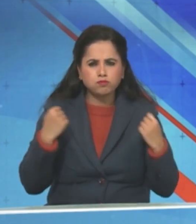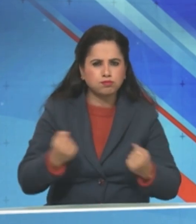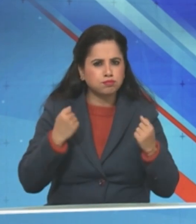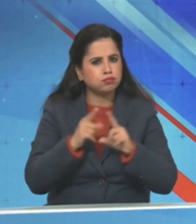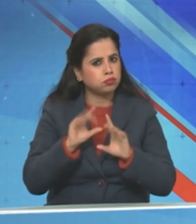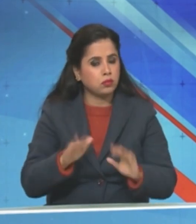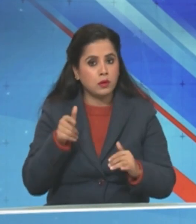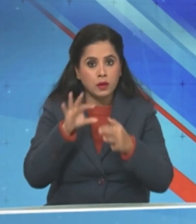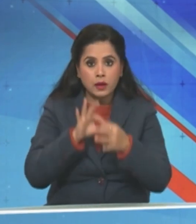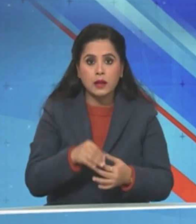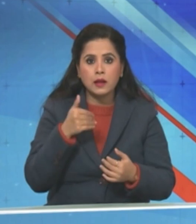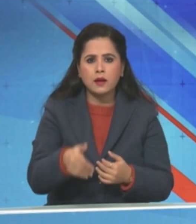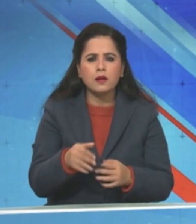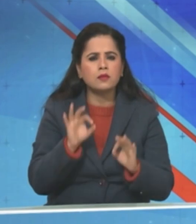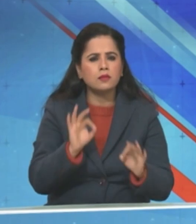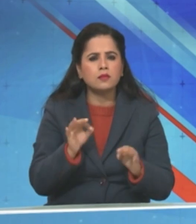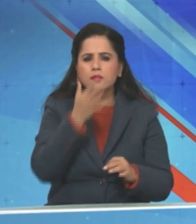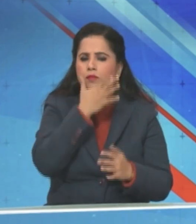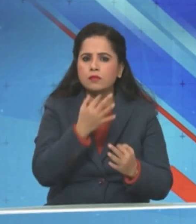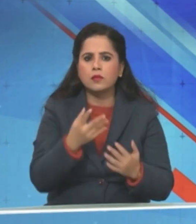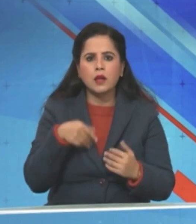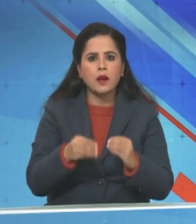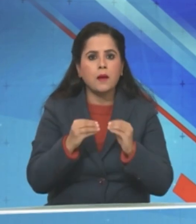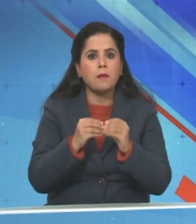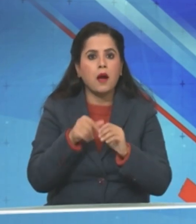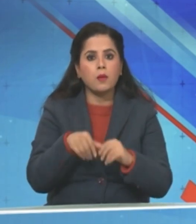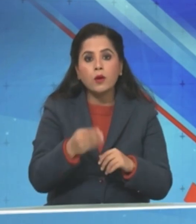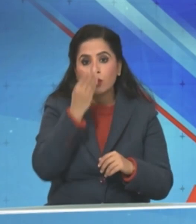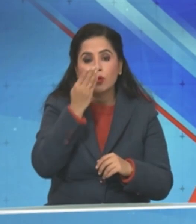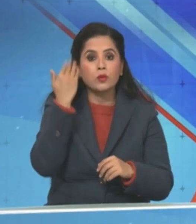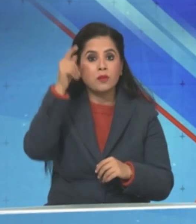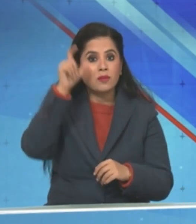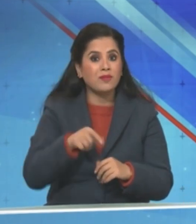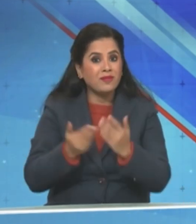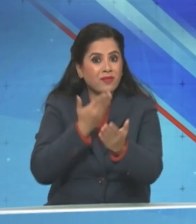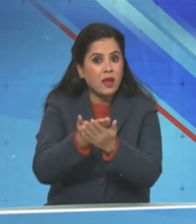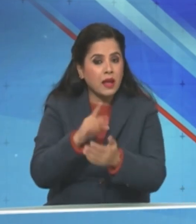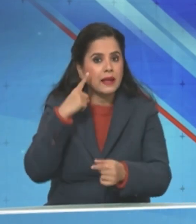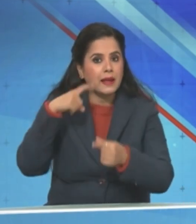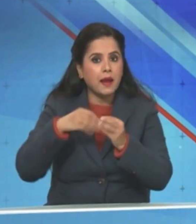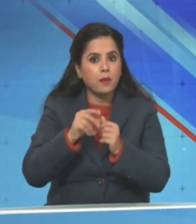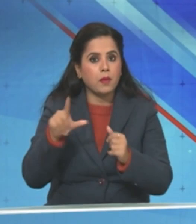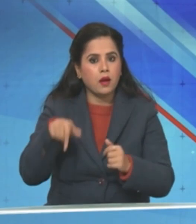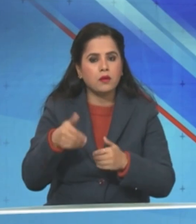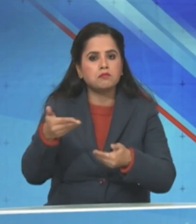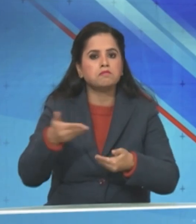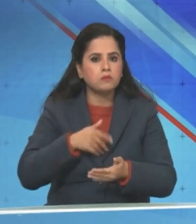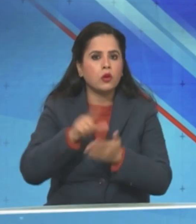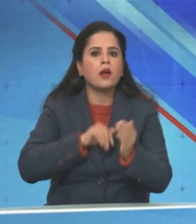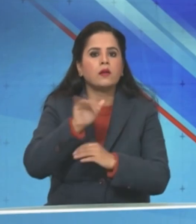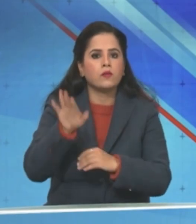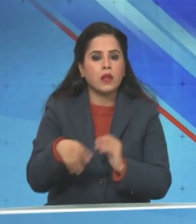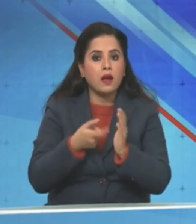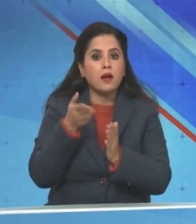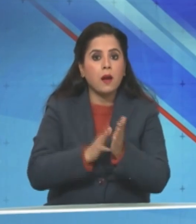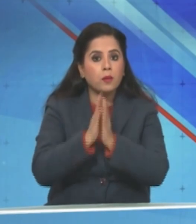हैं। इस बीच इस भव्य आयोजन पर बाबरी मस्जिद के पूर्व पक्षकार इकबाल अंसारी को आमंत्रित किया गया है। राम